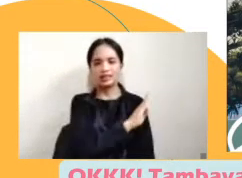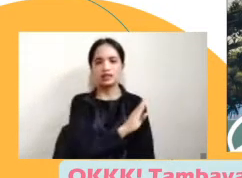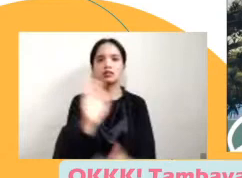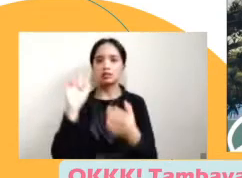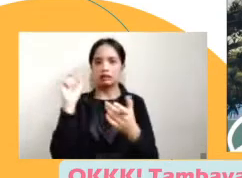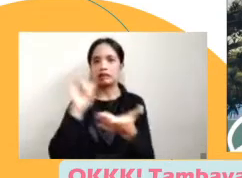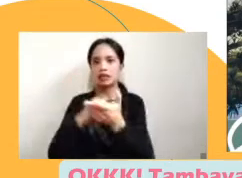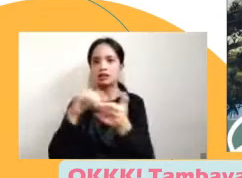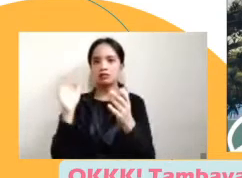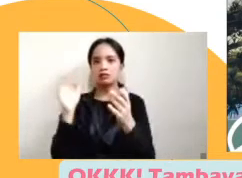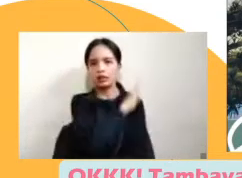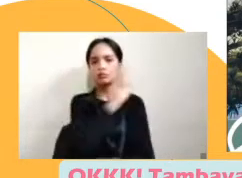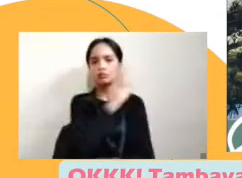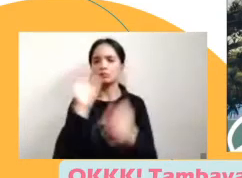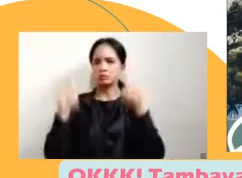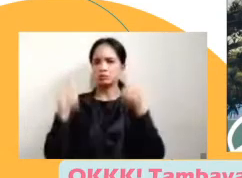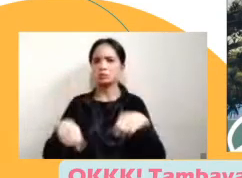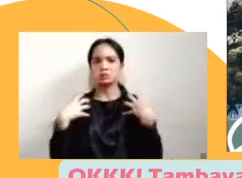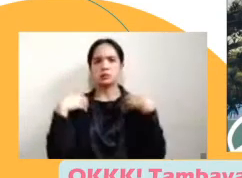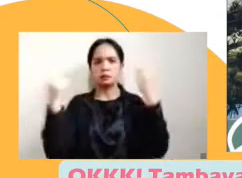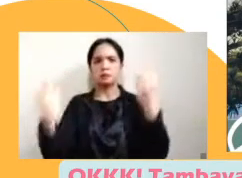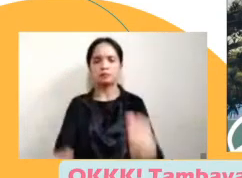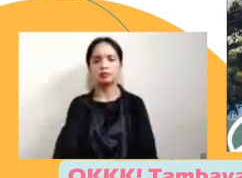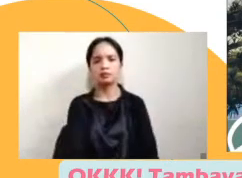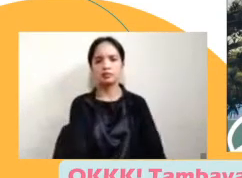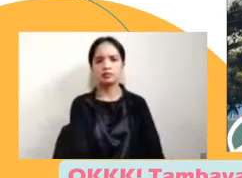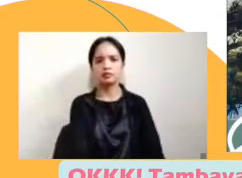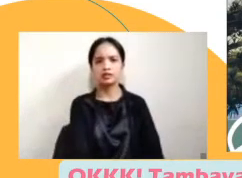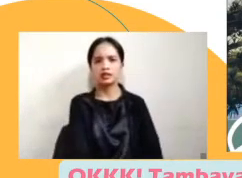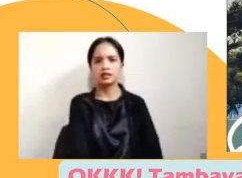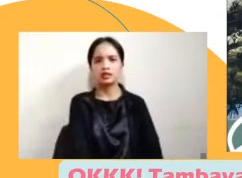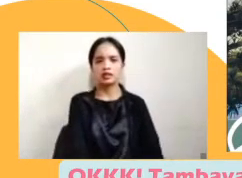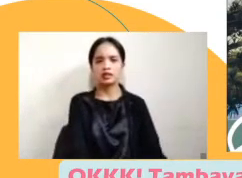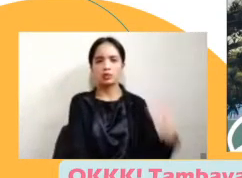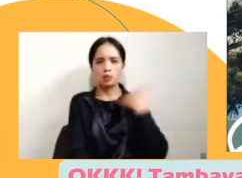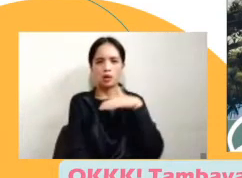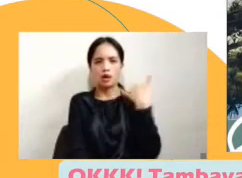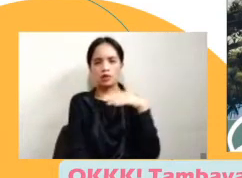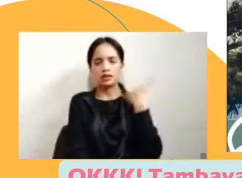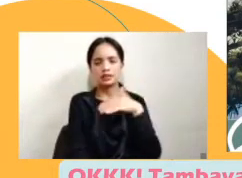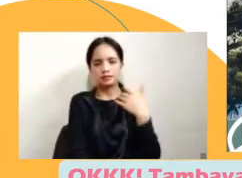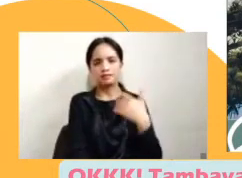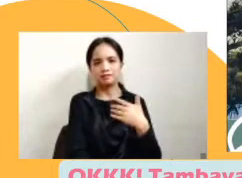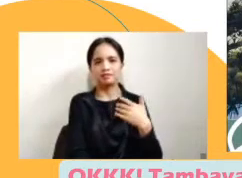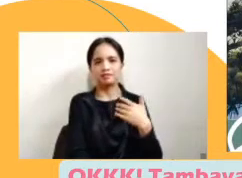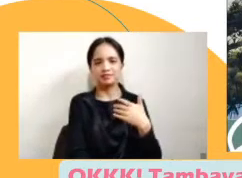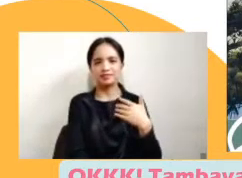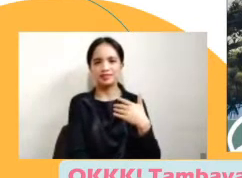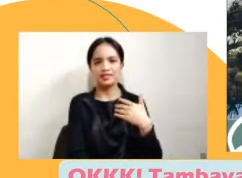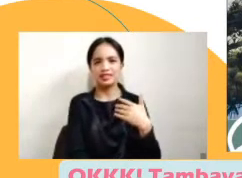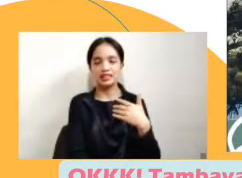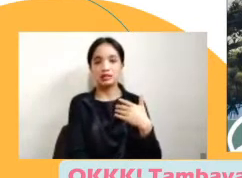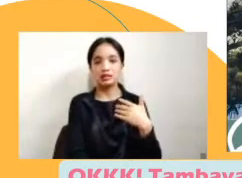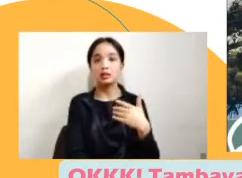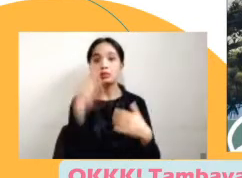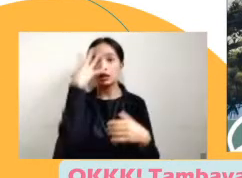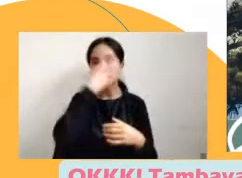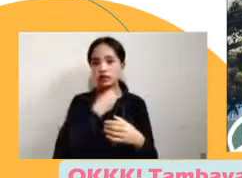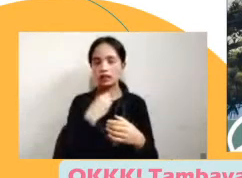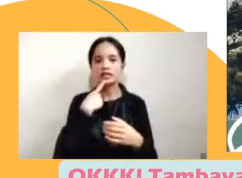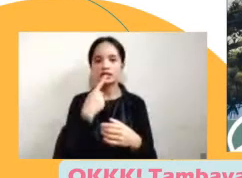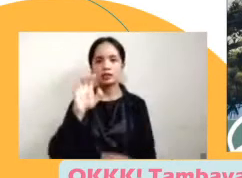no? May lakas. Okay, very good. Ang galing ng mga katambayers natin. Okay, ito. Napakaganda nito na sinabi ni